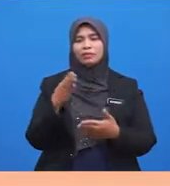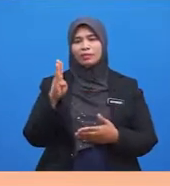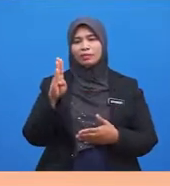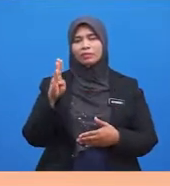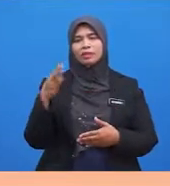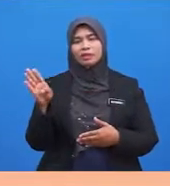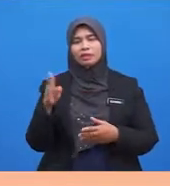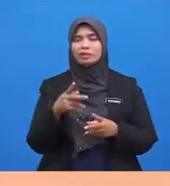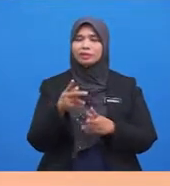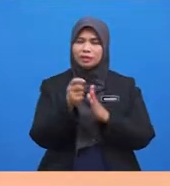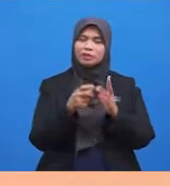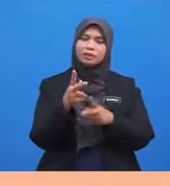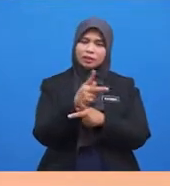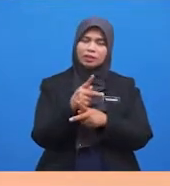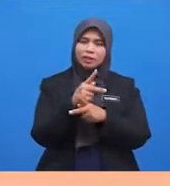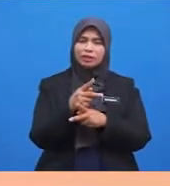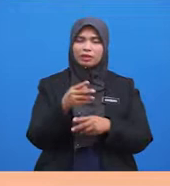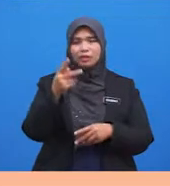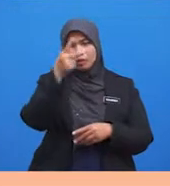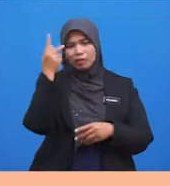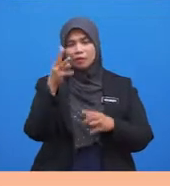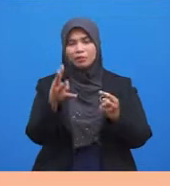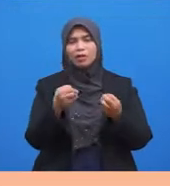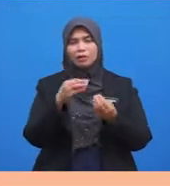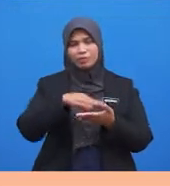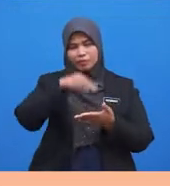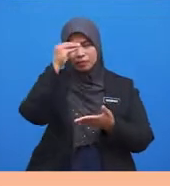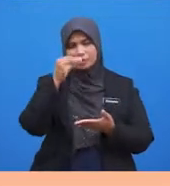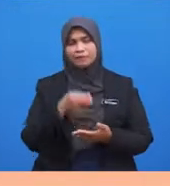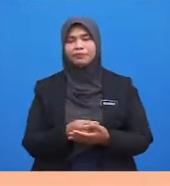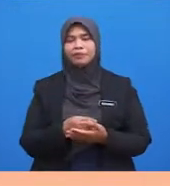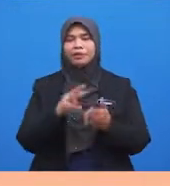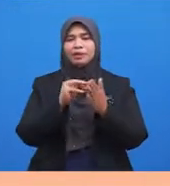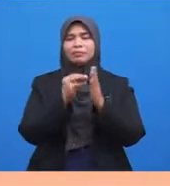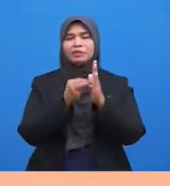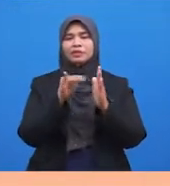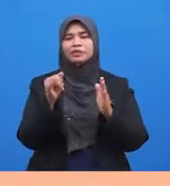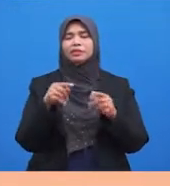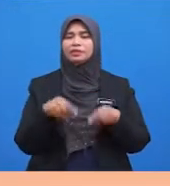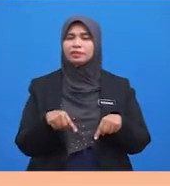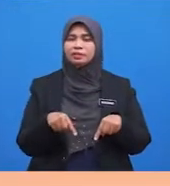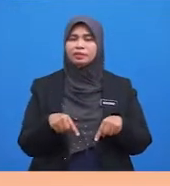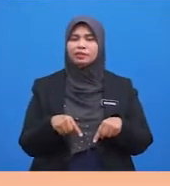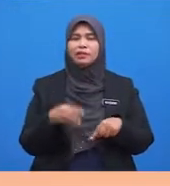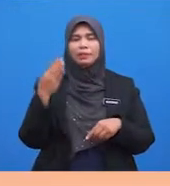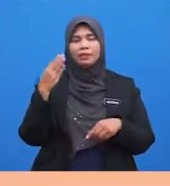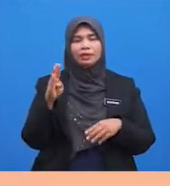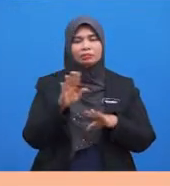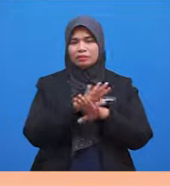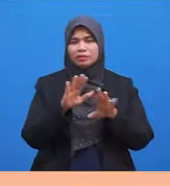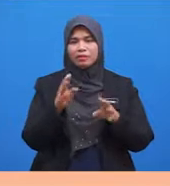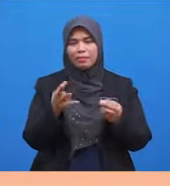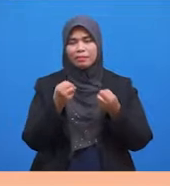terjaga kerana hendak menuntut ilmu. Maksudnya di sini beliau tidak